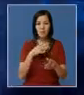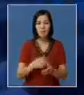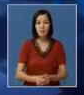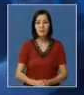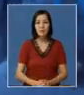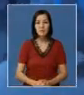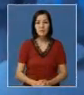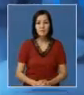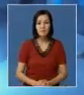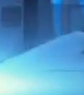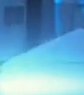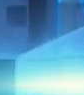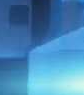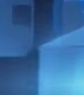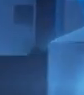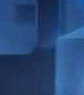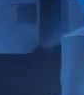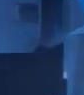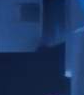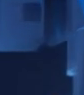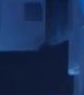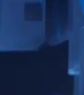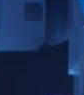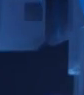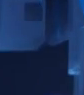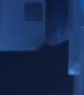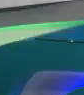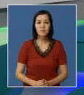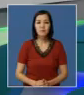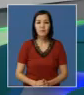Берікқызы, Жаслан Шымкенже, Жетісу телеарнасы.